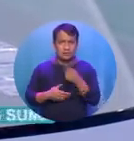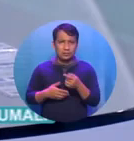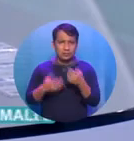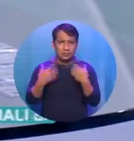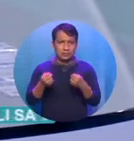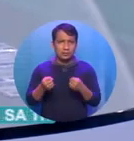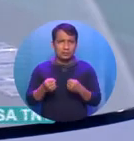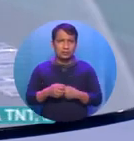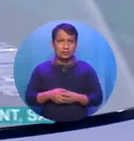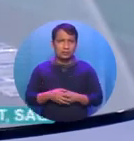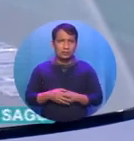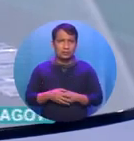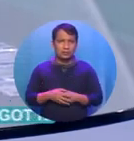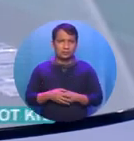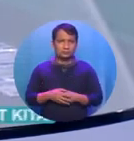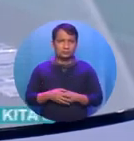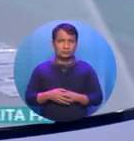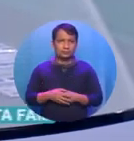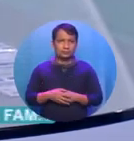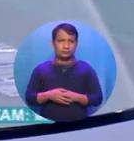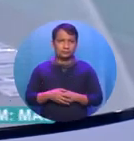ng resistensya.